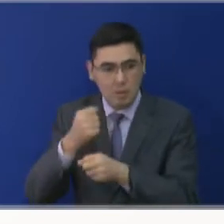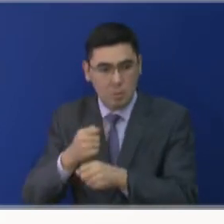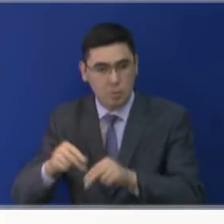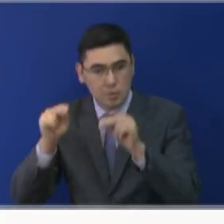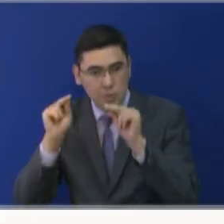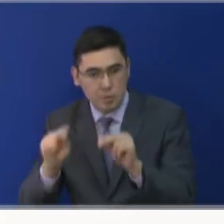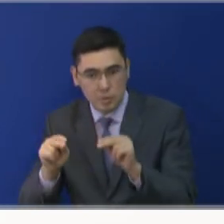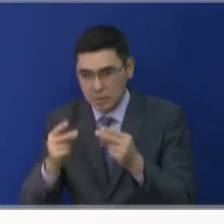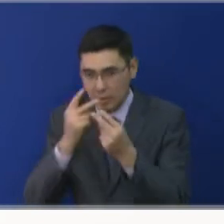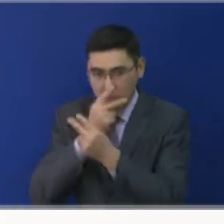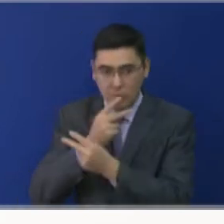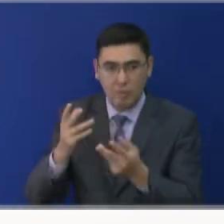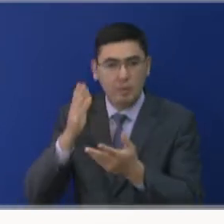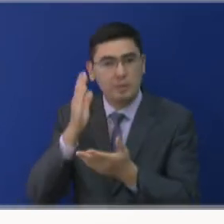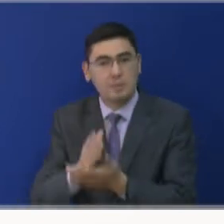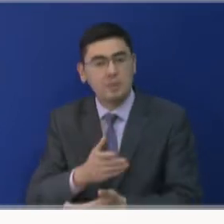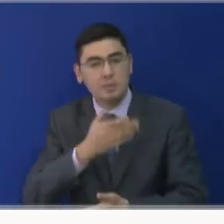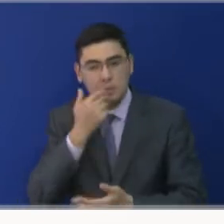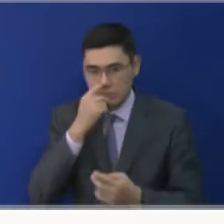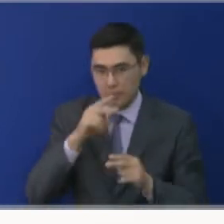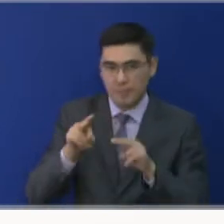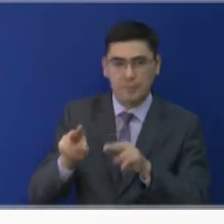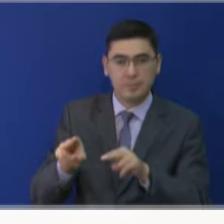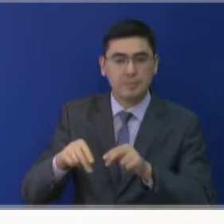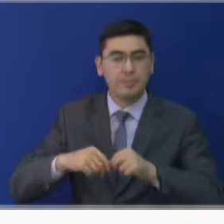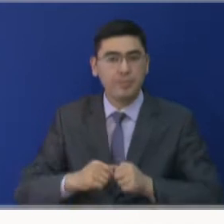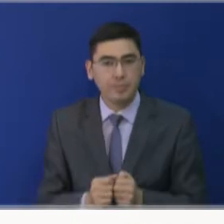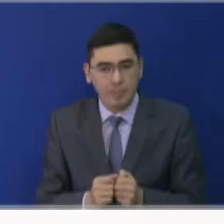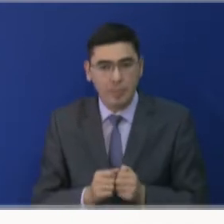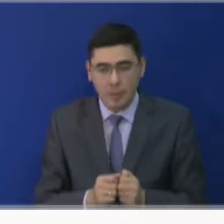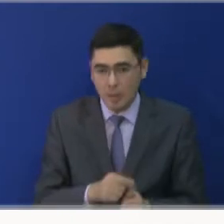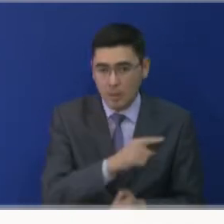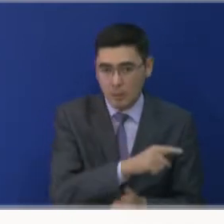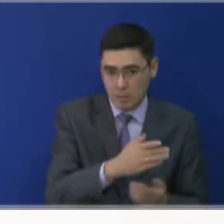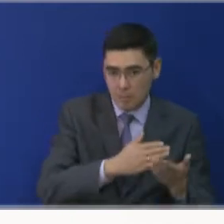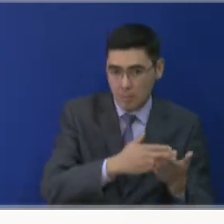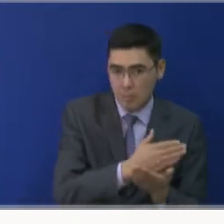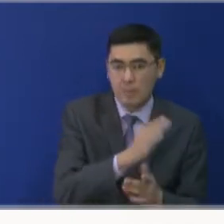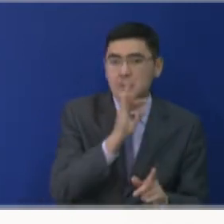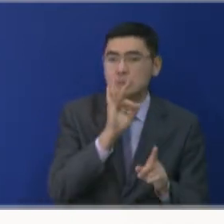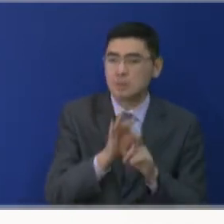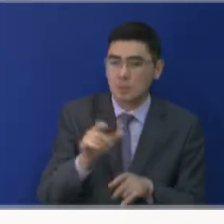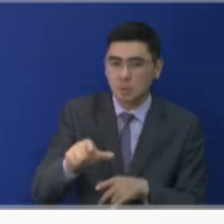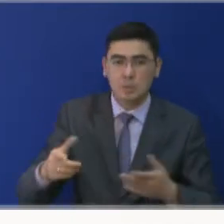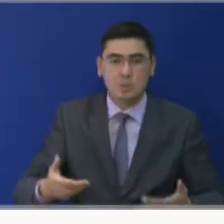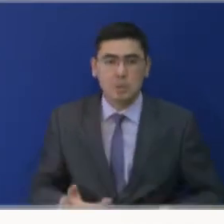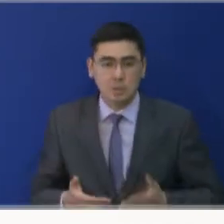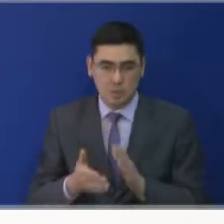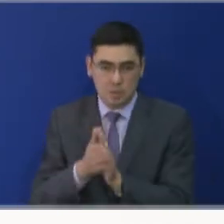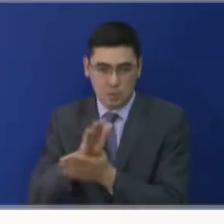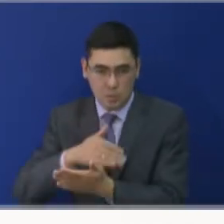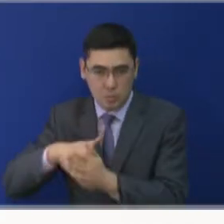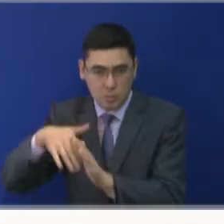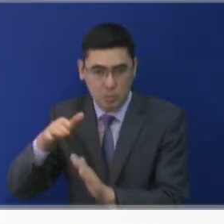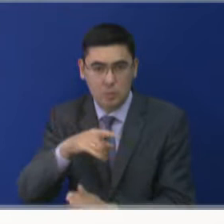дейін саяси жаңғыру, көп партиялықты дамыту және еліміздің қоғамдық саяси өміріне азаматтардың қатысу аясын кеңейту жөнінде